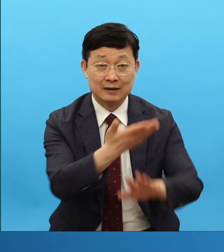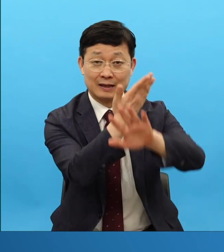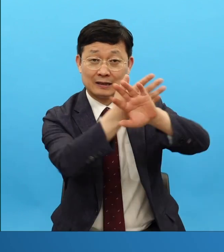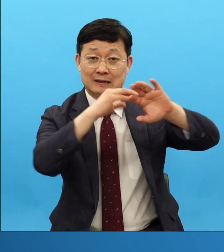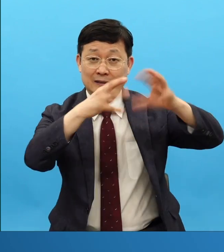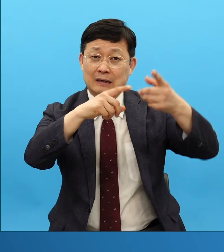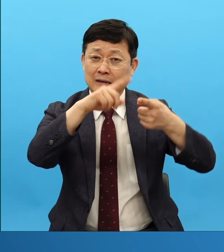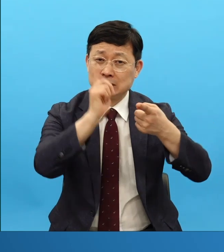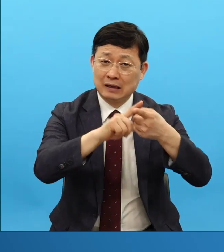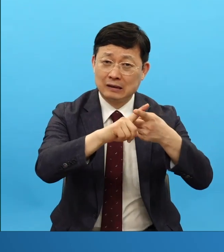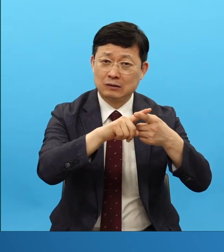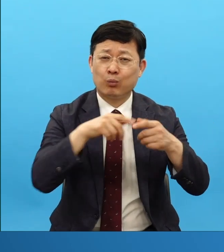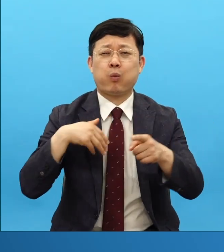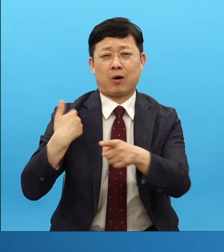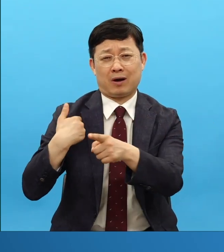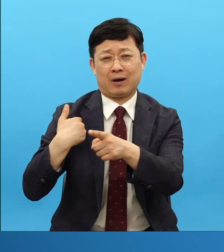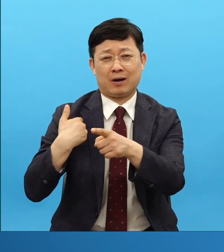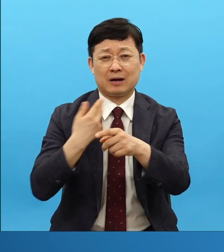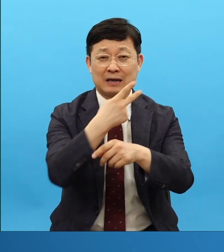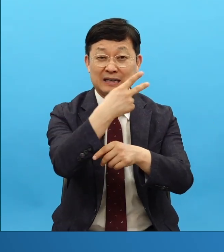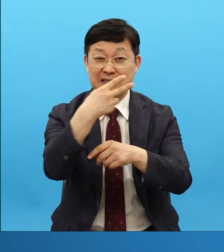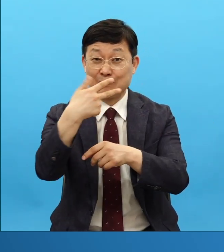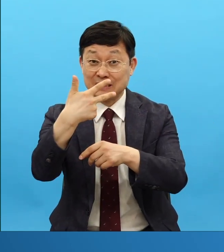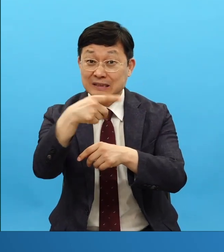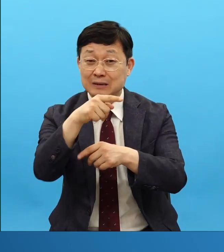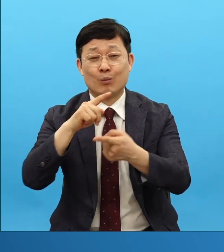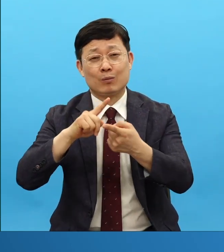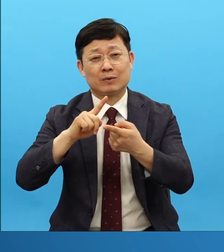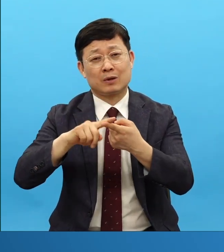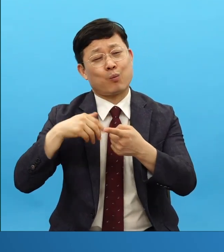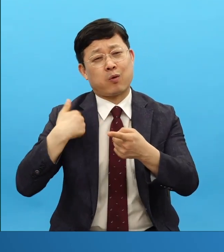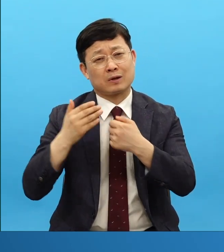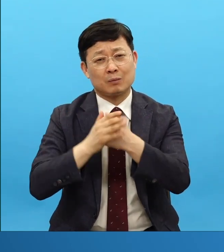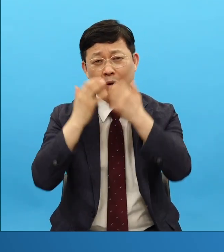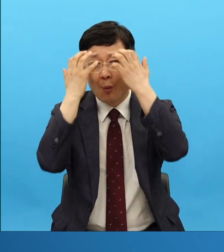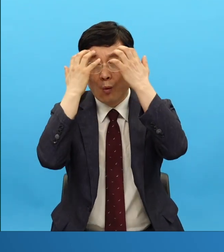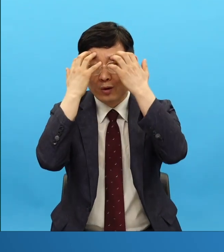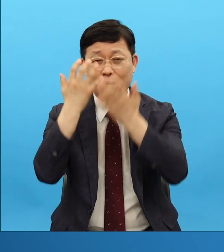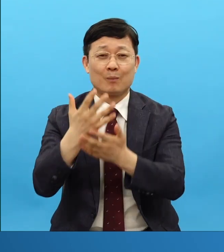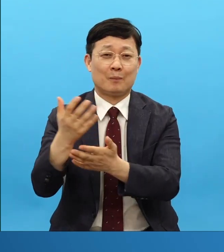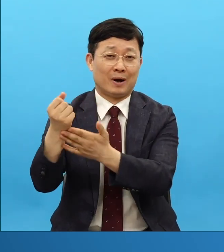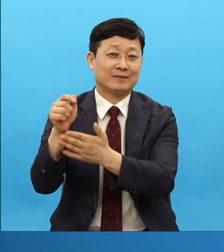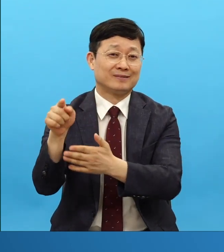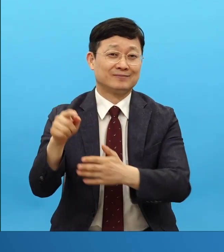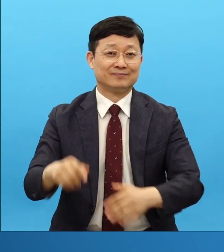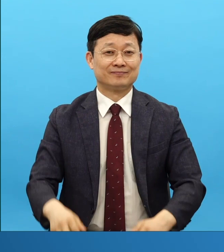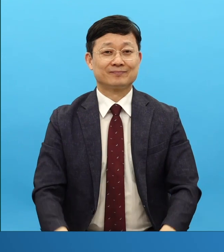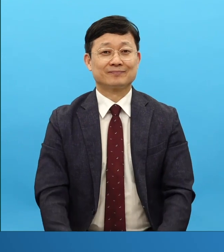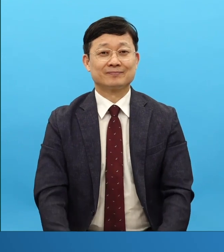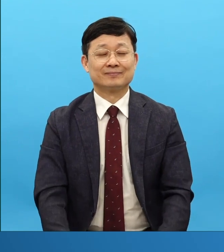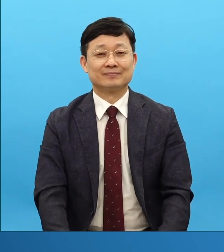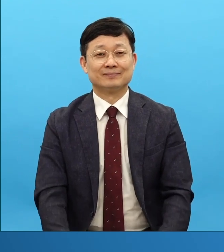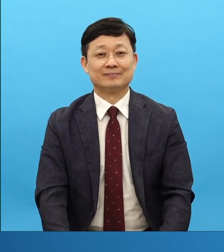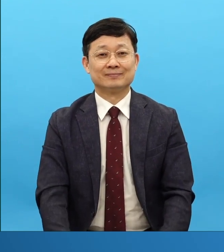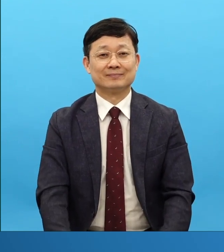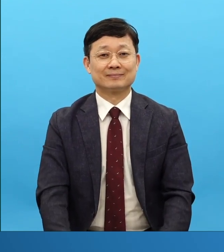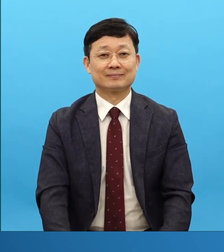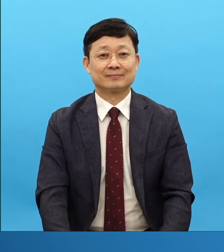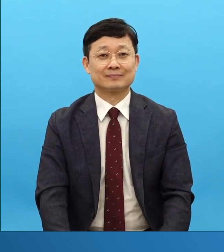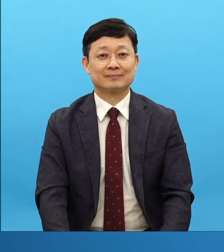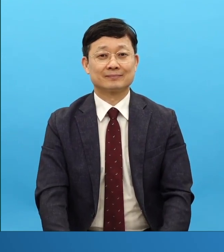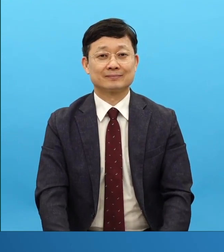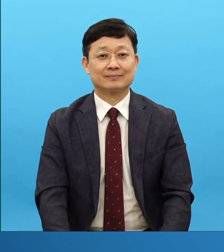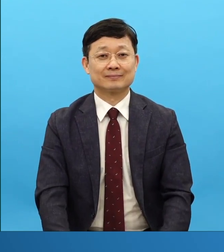몰라서 고난당한 겁니다. But they did not know about the foreign nations. That is why they struggled. 자기들